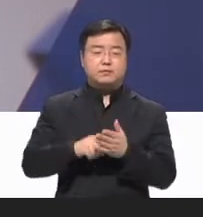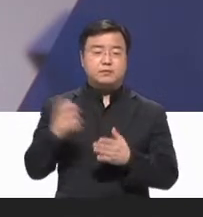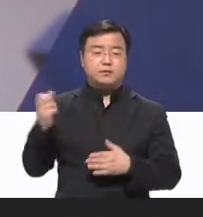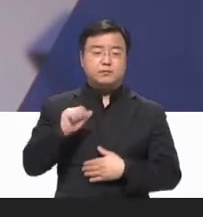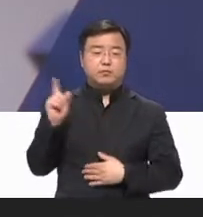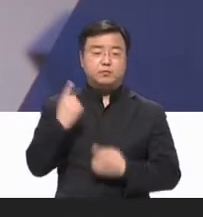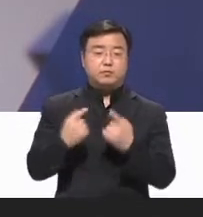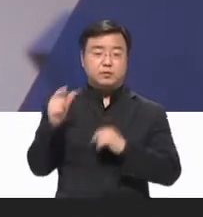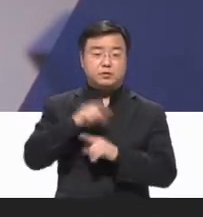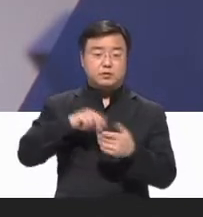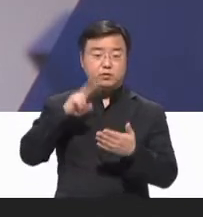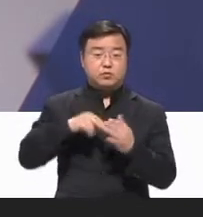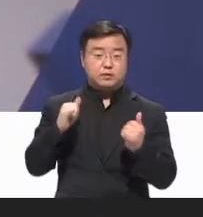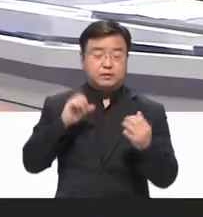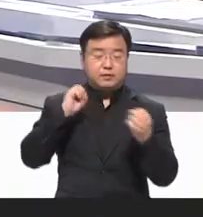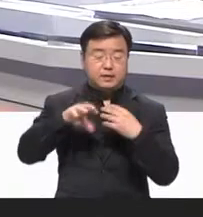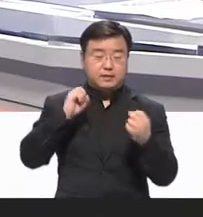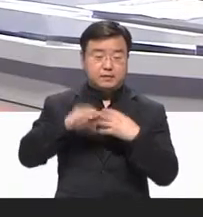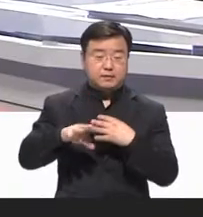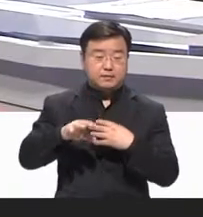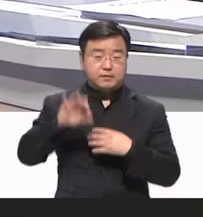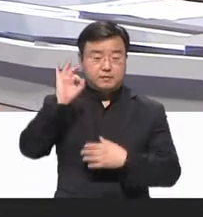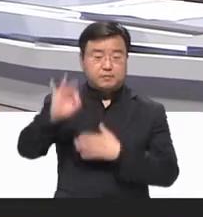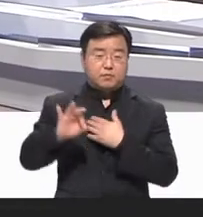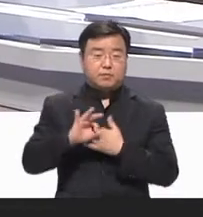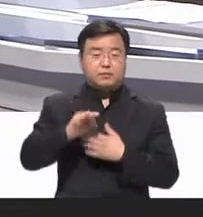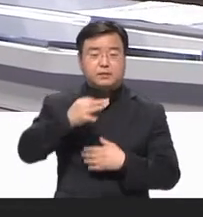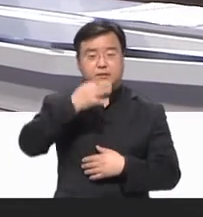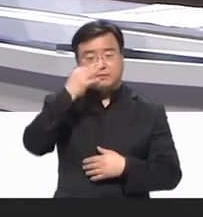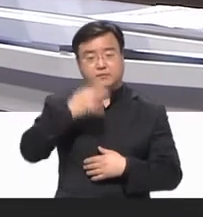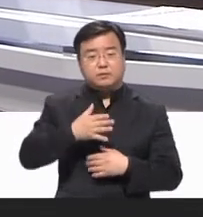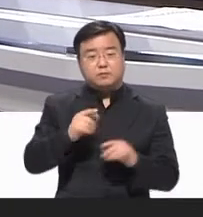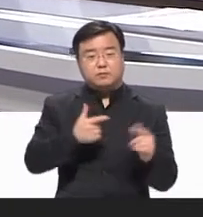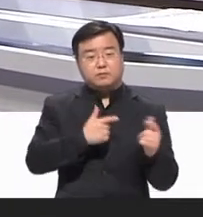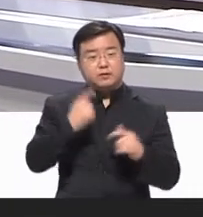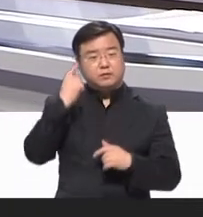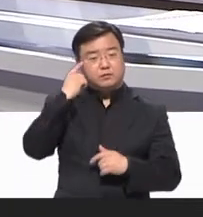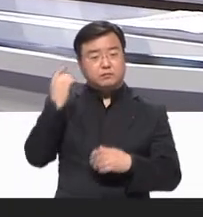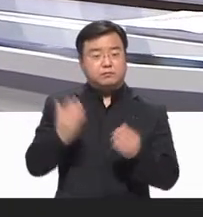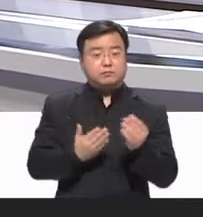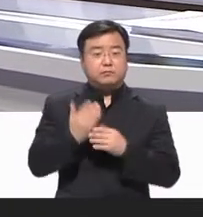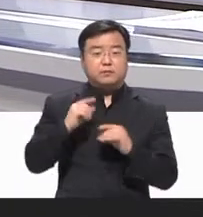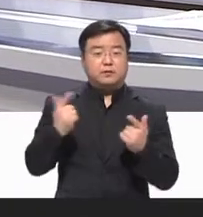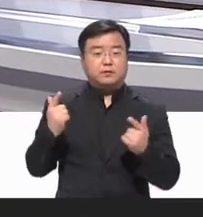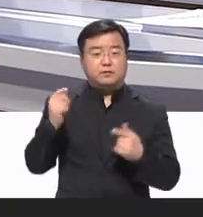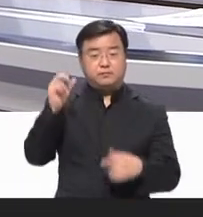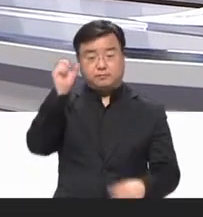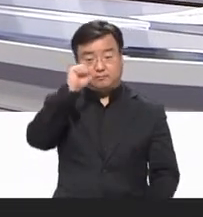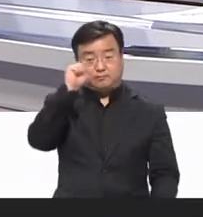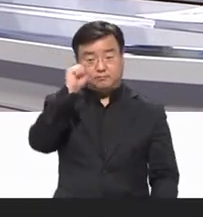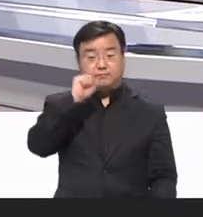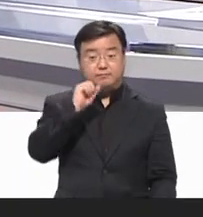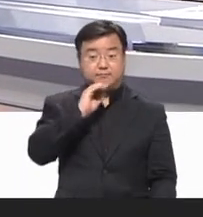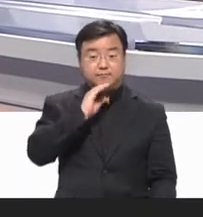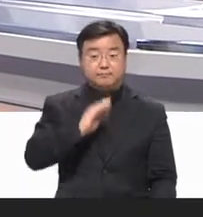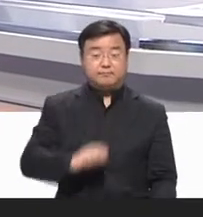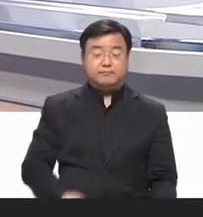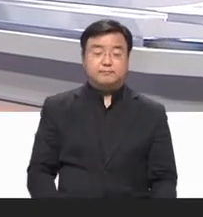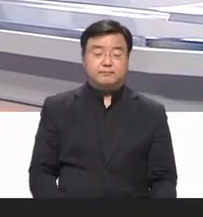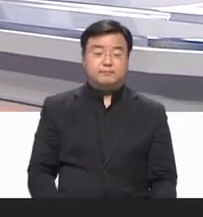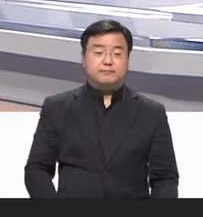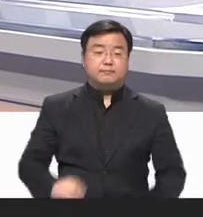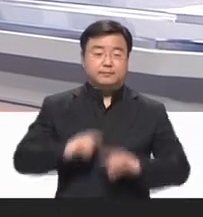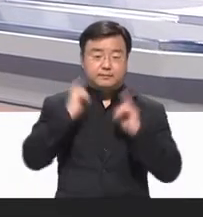독자분들 댓글이나 또 반응을 보면 힘들었던 것도 또 생각도 안하고 게 좋아요 하기에 그러네 4